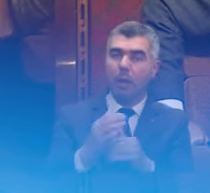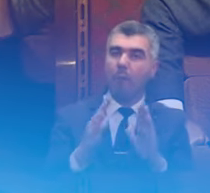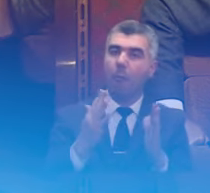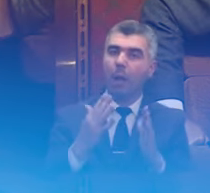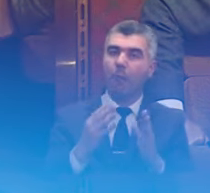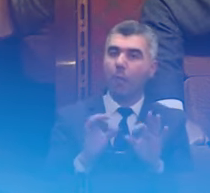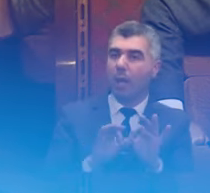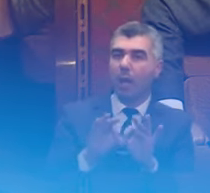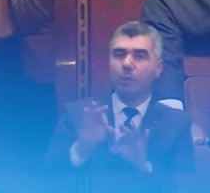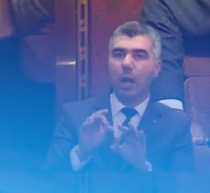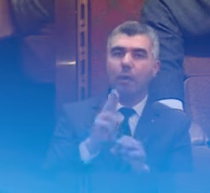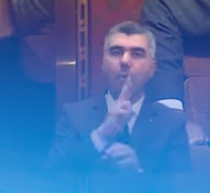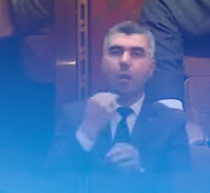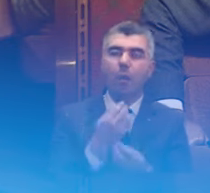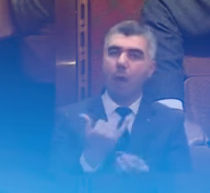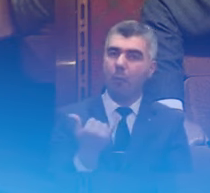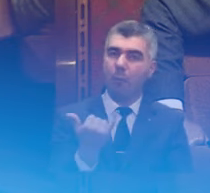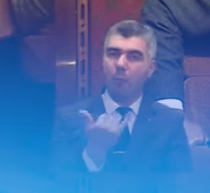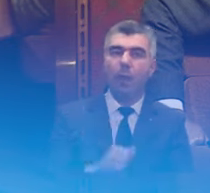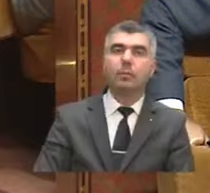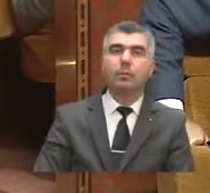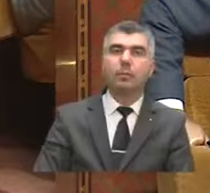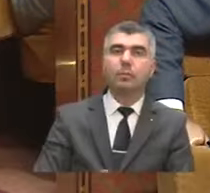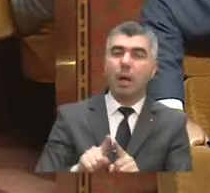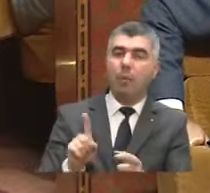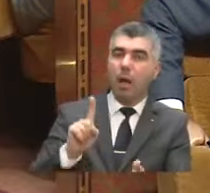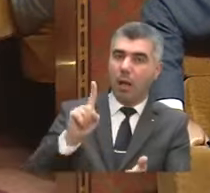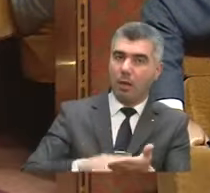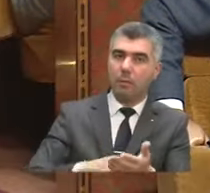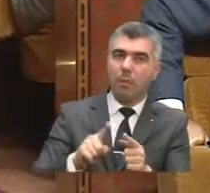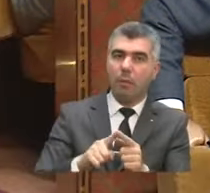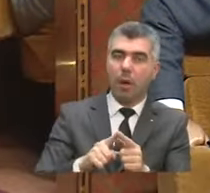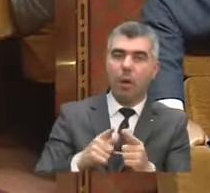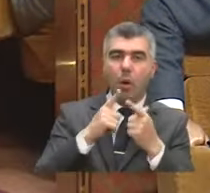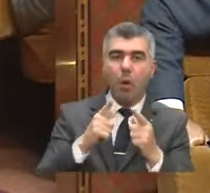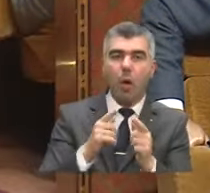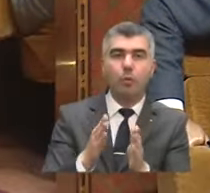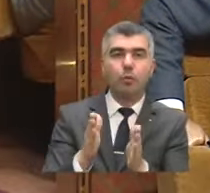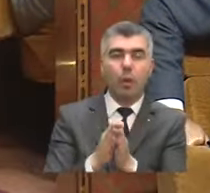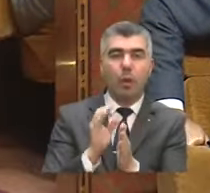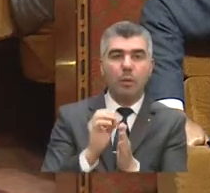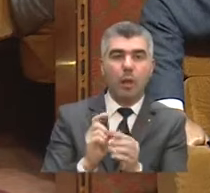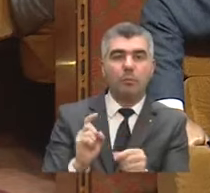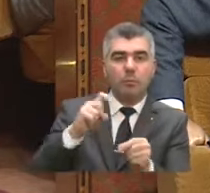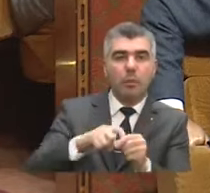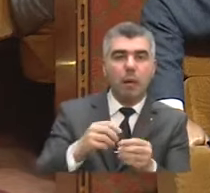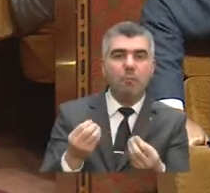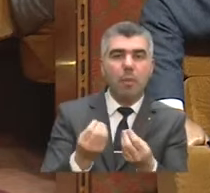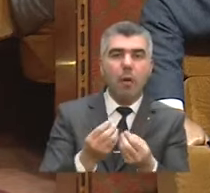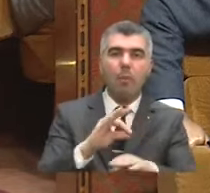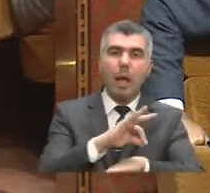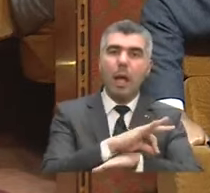بمختلف الإجراءات الحكومية المهمة اللي مكنات من إعادة الاعتبار للأمازيغية، واللي منها ورش إدماج الأمازيغية في الإدارة